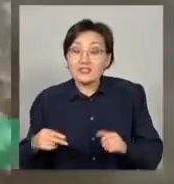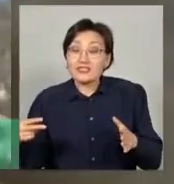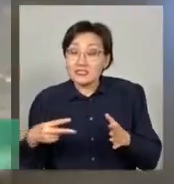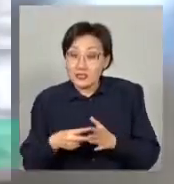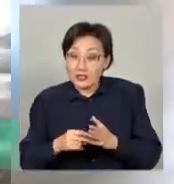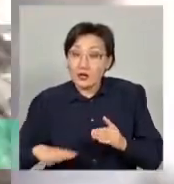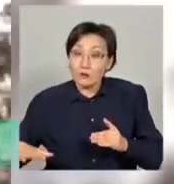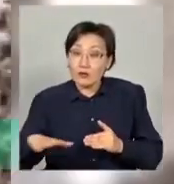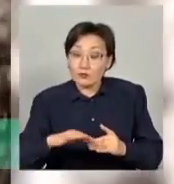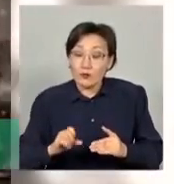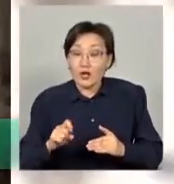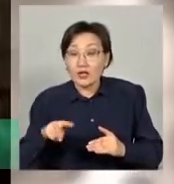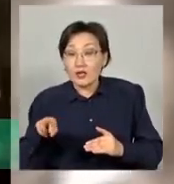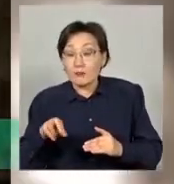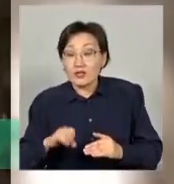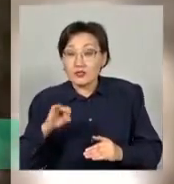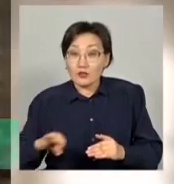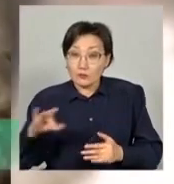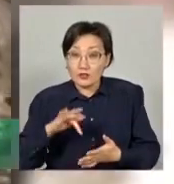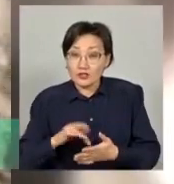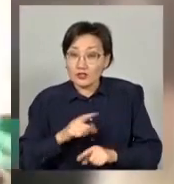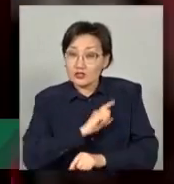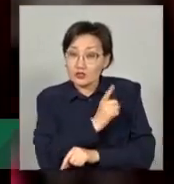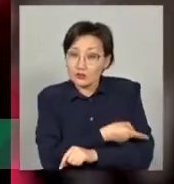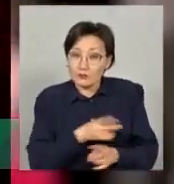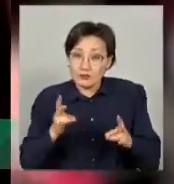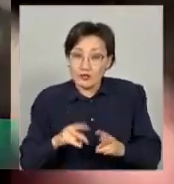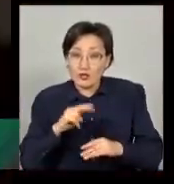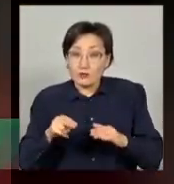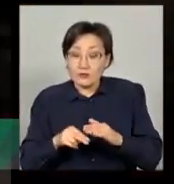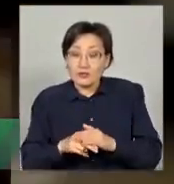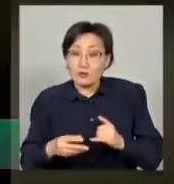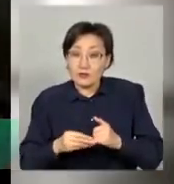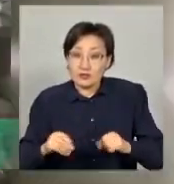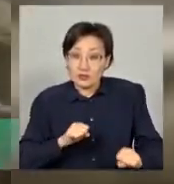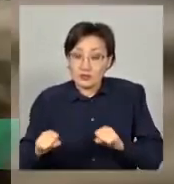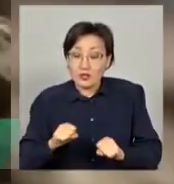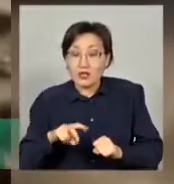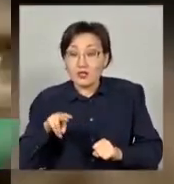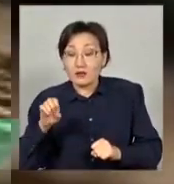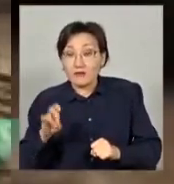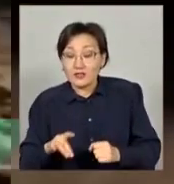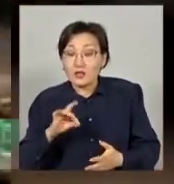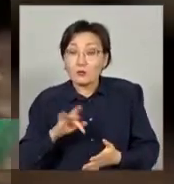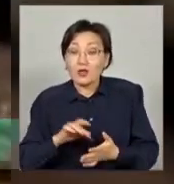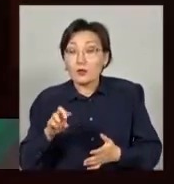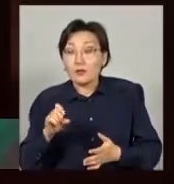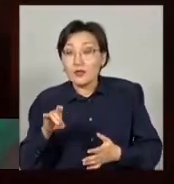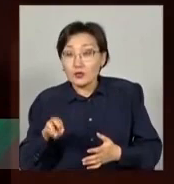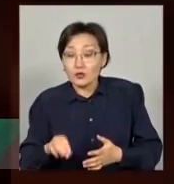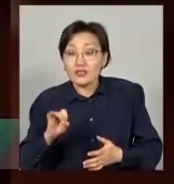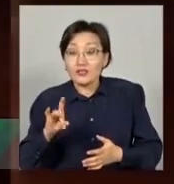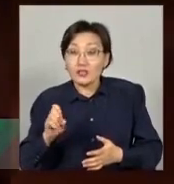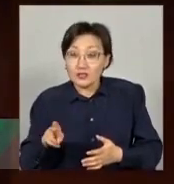қамтыған, әсіресе Алеппо тарихи орталығы қатты зардап шеккен. Жерасты дүмпулері Ливан астанасы Бейрут пен Иракта да